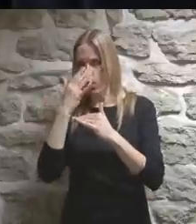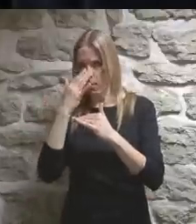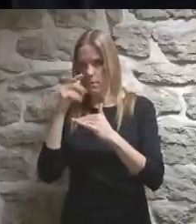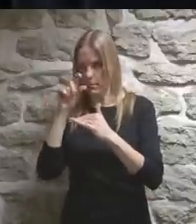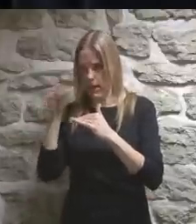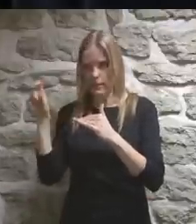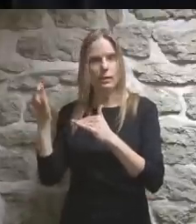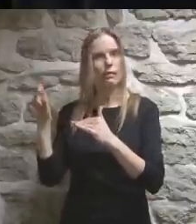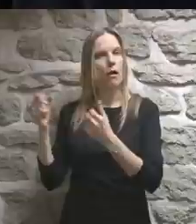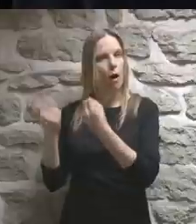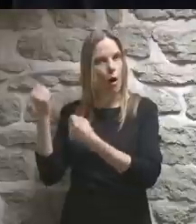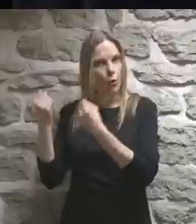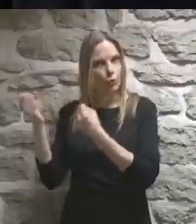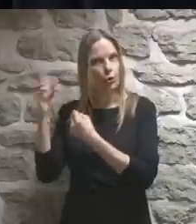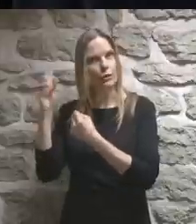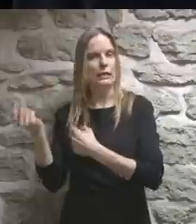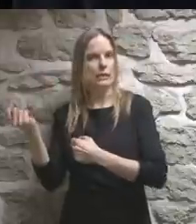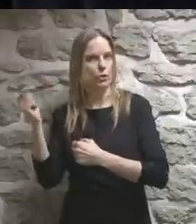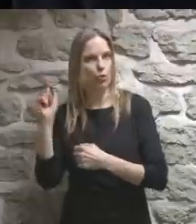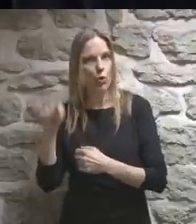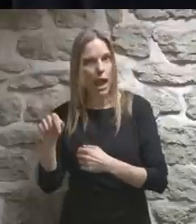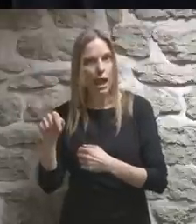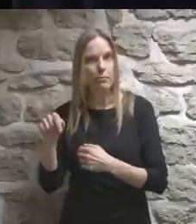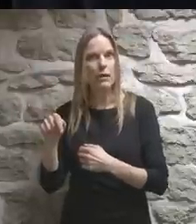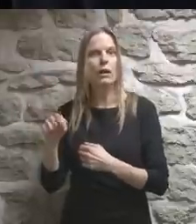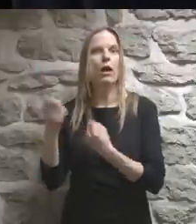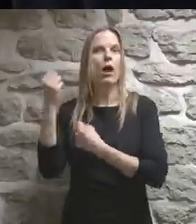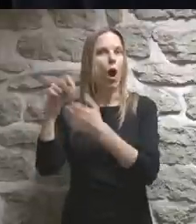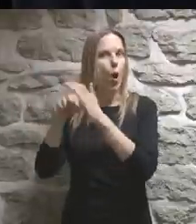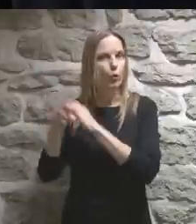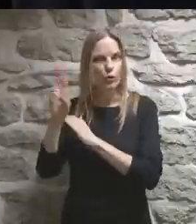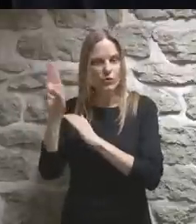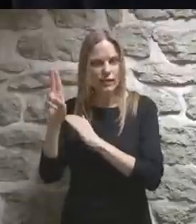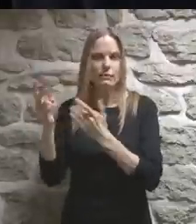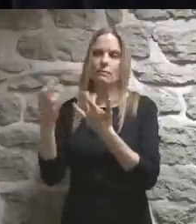autod, kes nende autodega täpselt tulevad, kes seal autos on